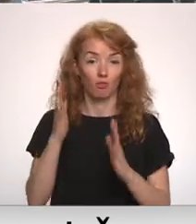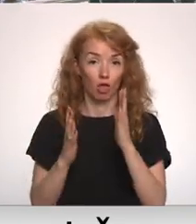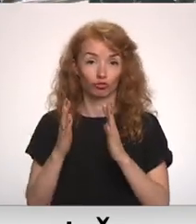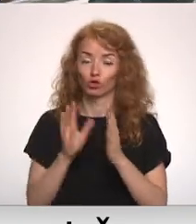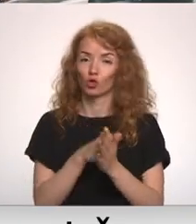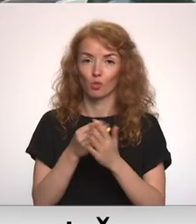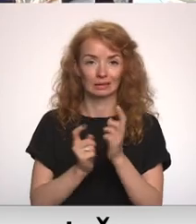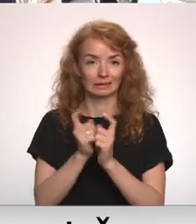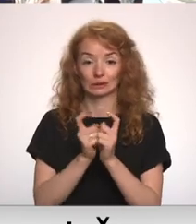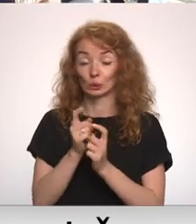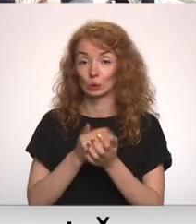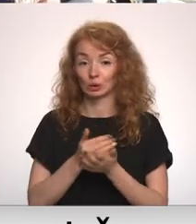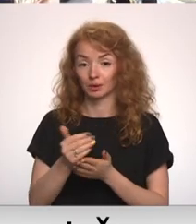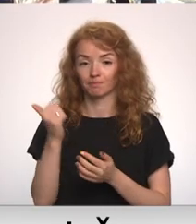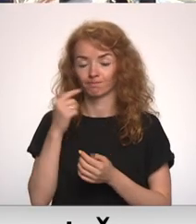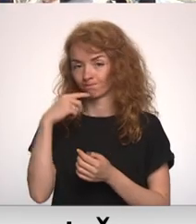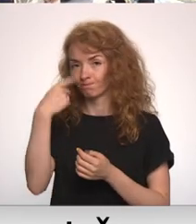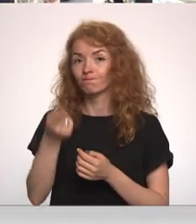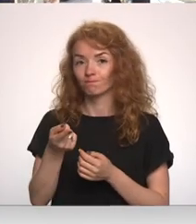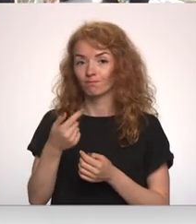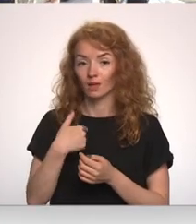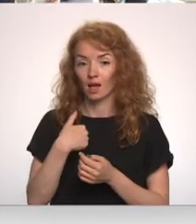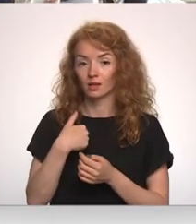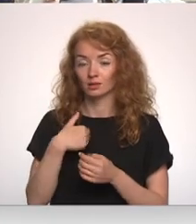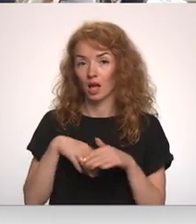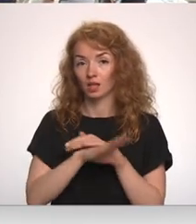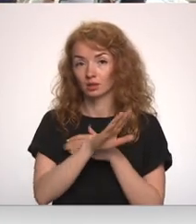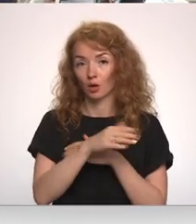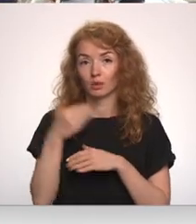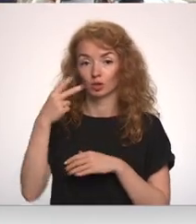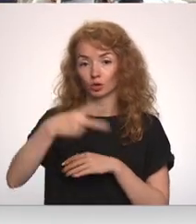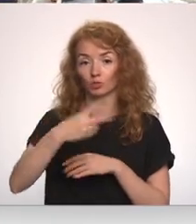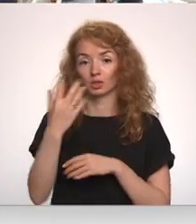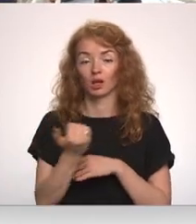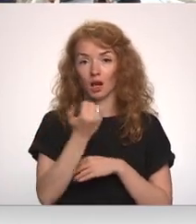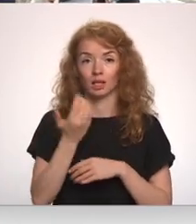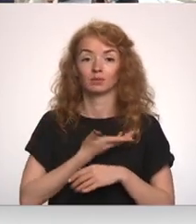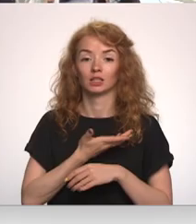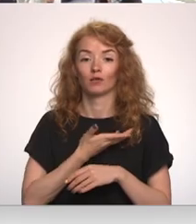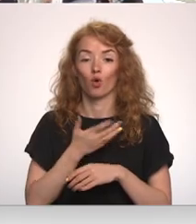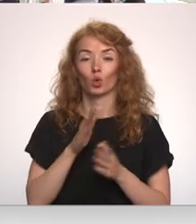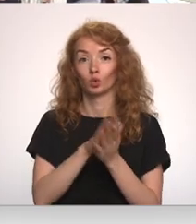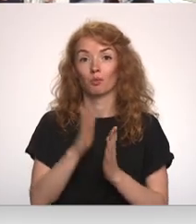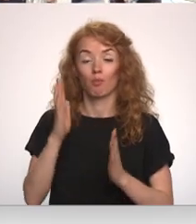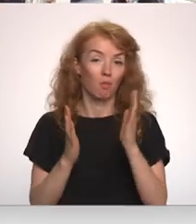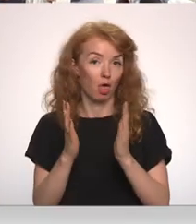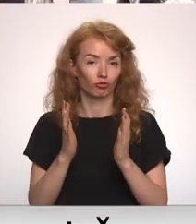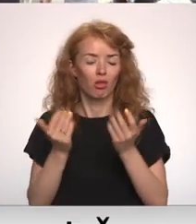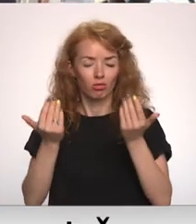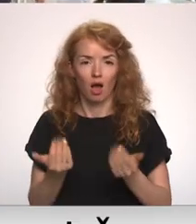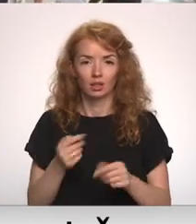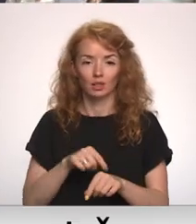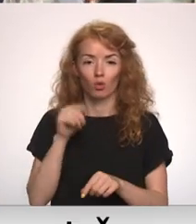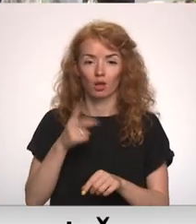joprojām nerimstas. Cik es aizgāju pirms 25 gadiem dzīvot uz mežu, ja tagad ir tāda sajūta, ka